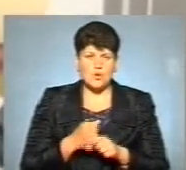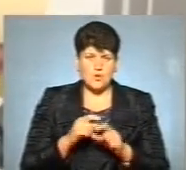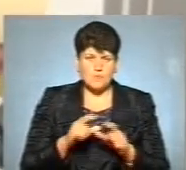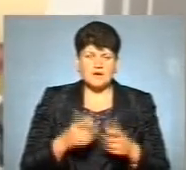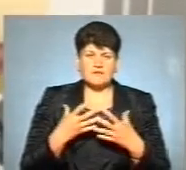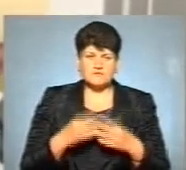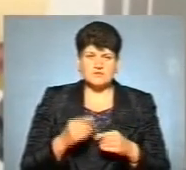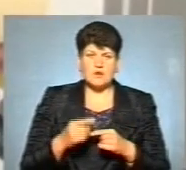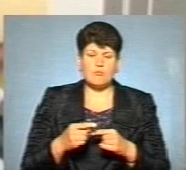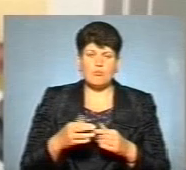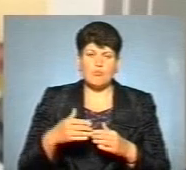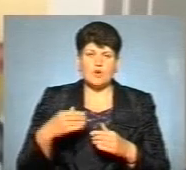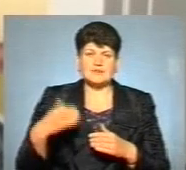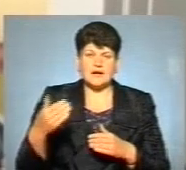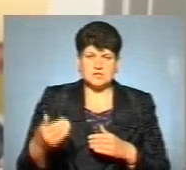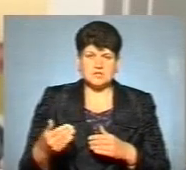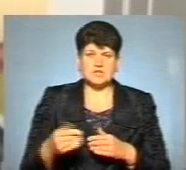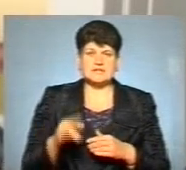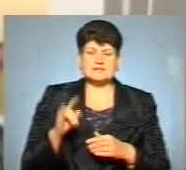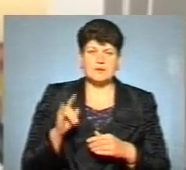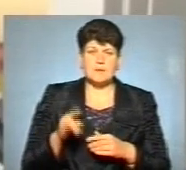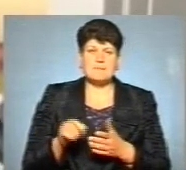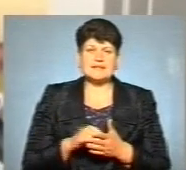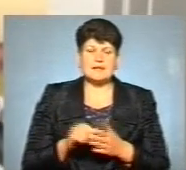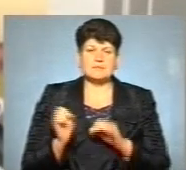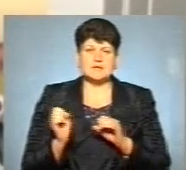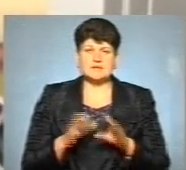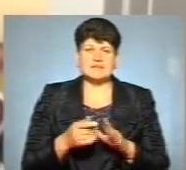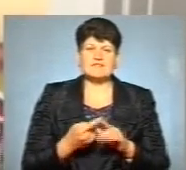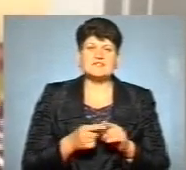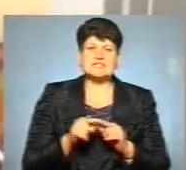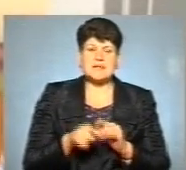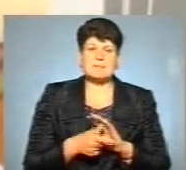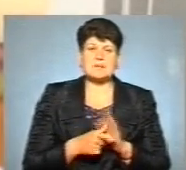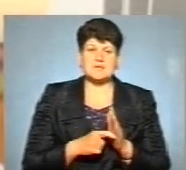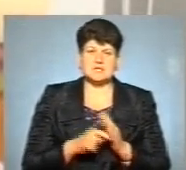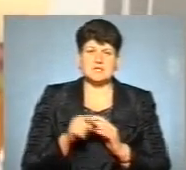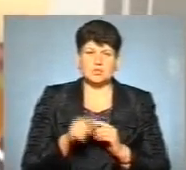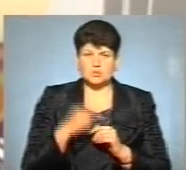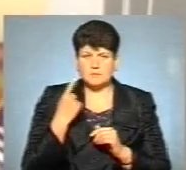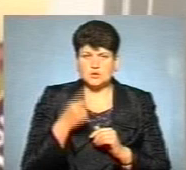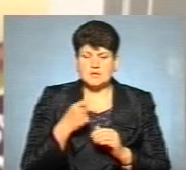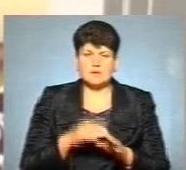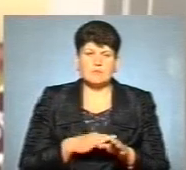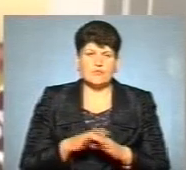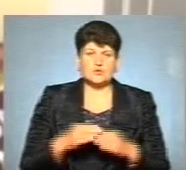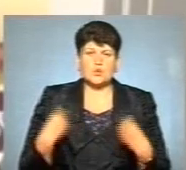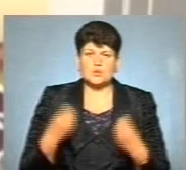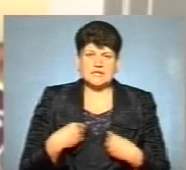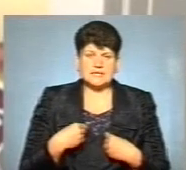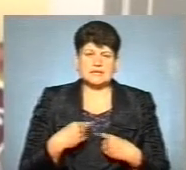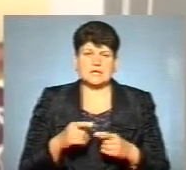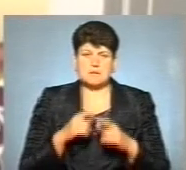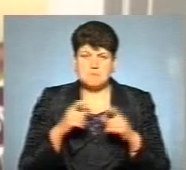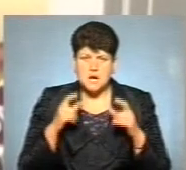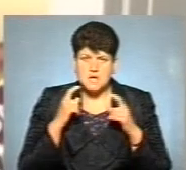подальшому через шлюзне вікно матеріал в штативах передається в це приміщення. Тут персонал повністю одітий, маски,